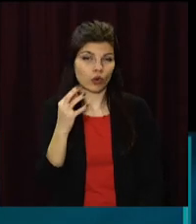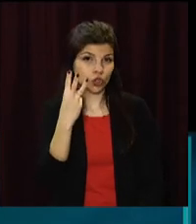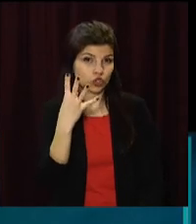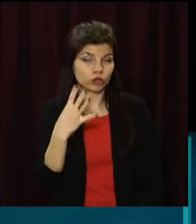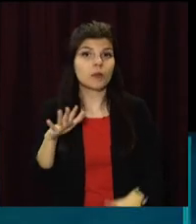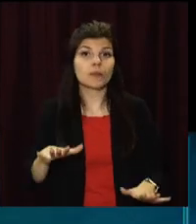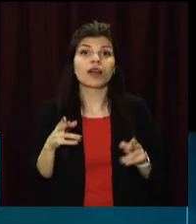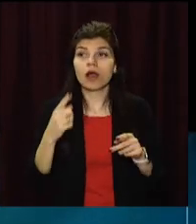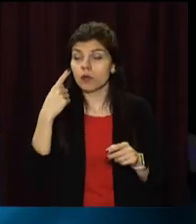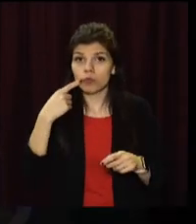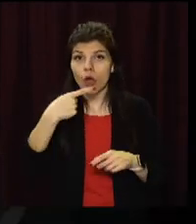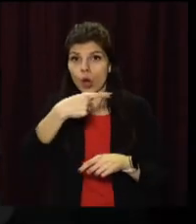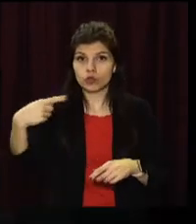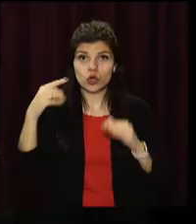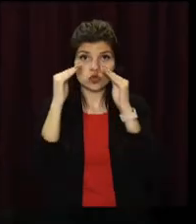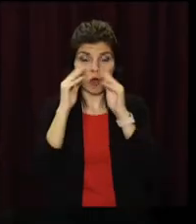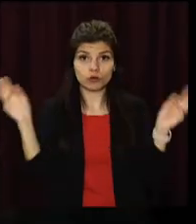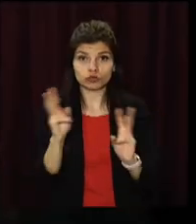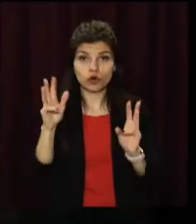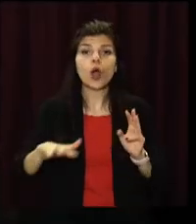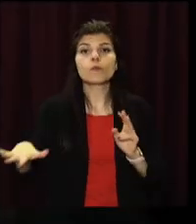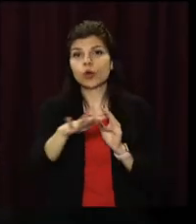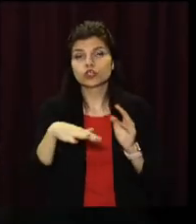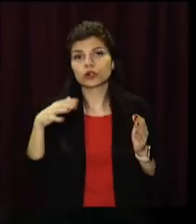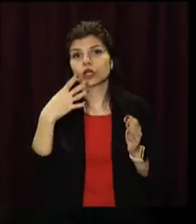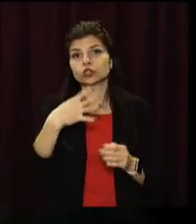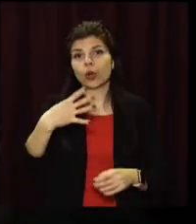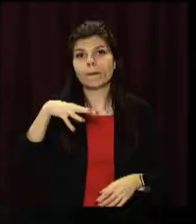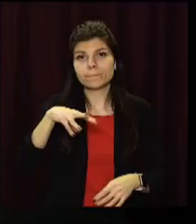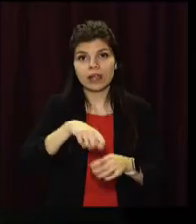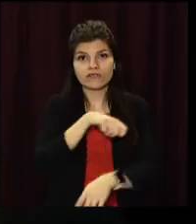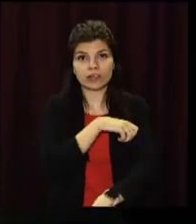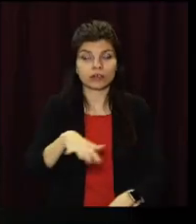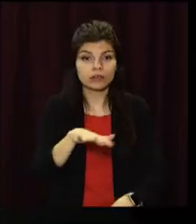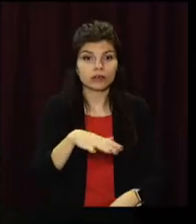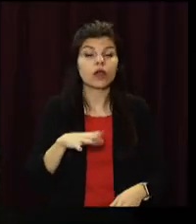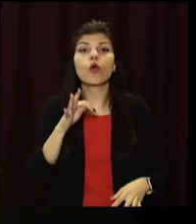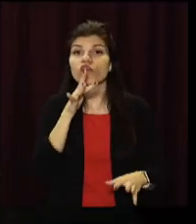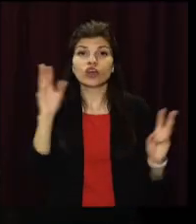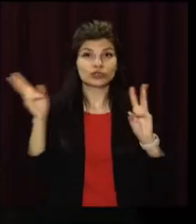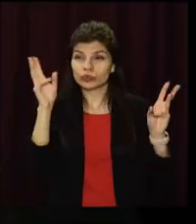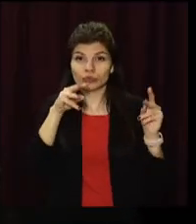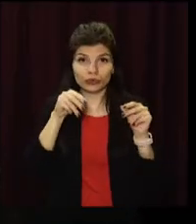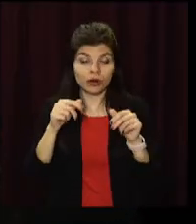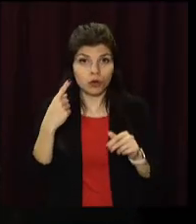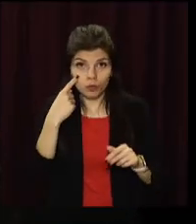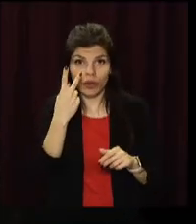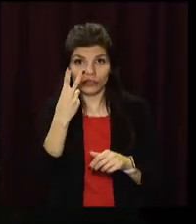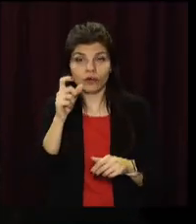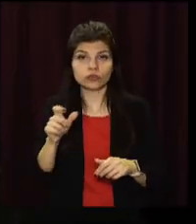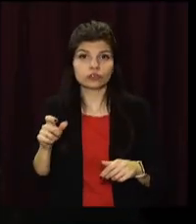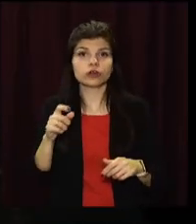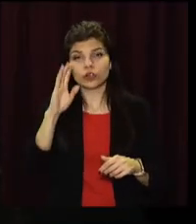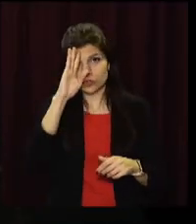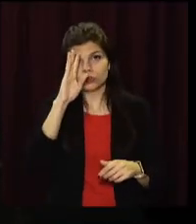було виявлено горить одноетажний будинок. Площа пожежі склала 40 метрів квадратних. Під час ліквідації було виявлено два тіла без ознак життя